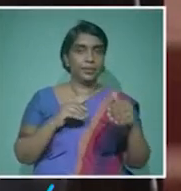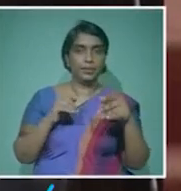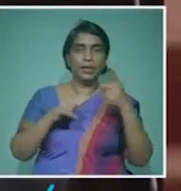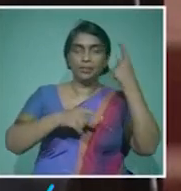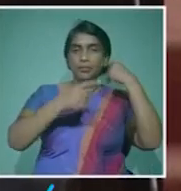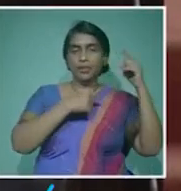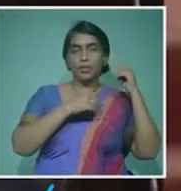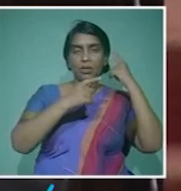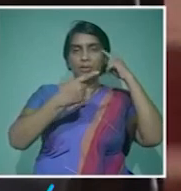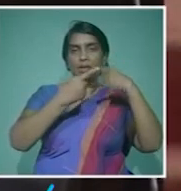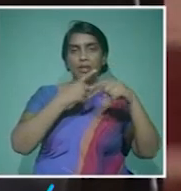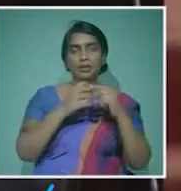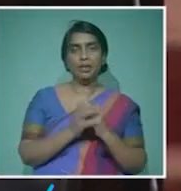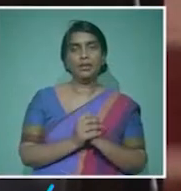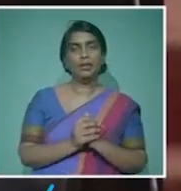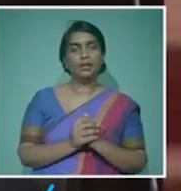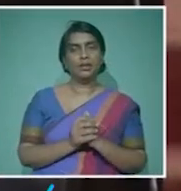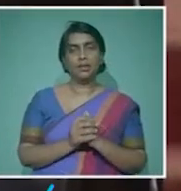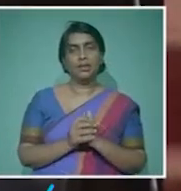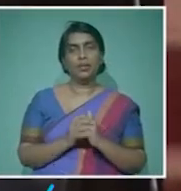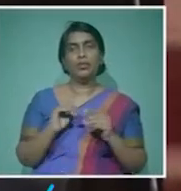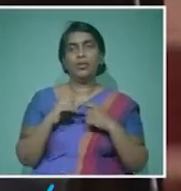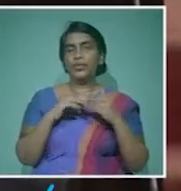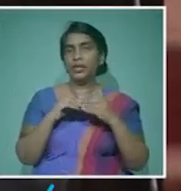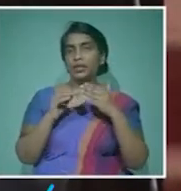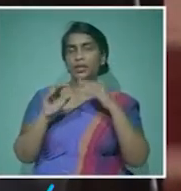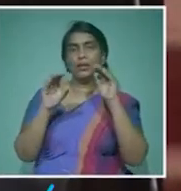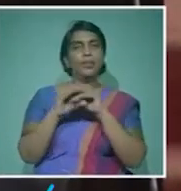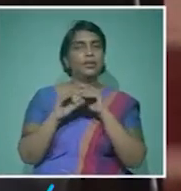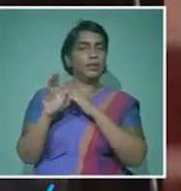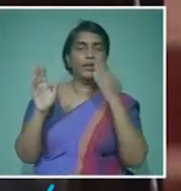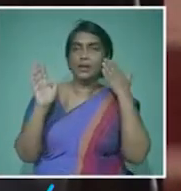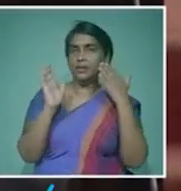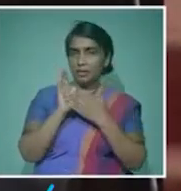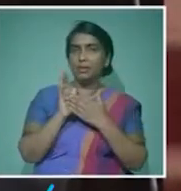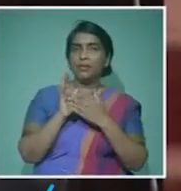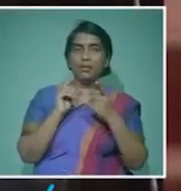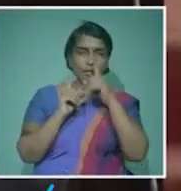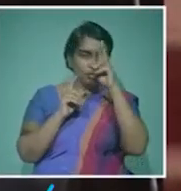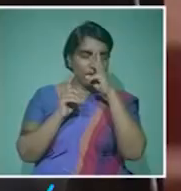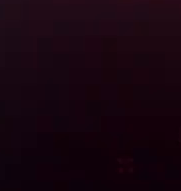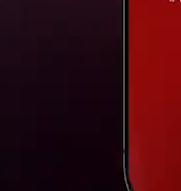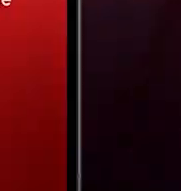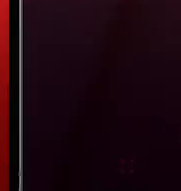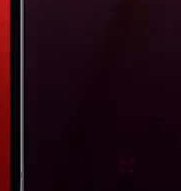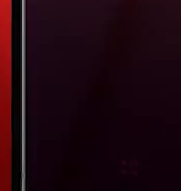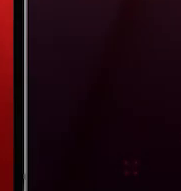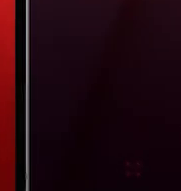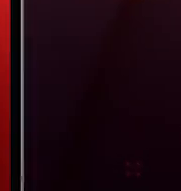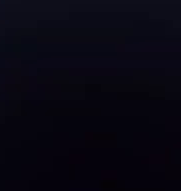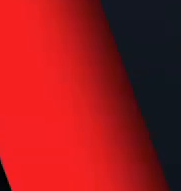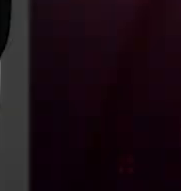පහම් පිටි මිල අඩු කරගන්න කටයුතු කරනවා. අනිවාර්යයෙන්ම රුපියල් 250 සීමාවට සති දෙකක් විතර යද්දී අපිට ගෙන්න ගන්න පුළුවන්.